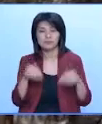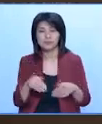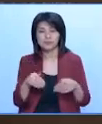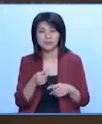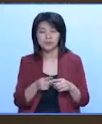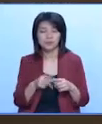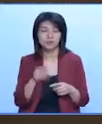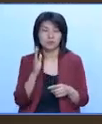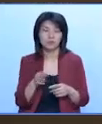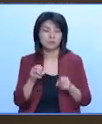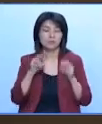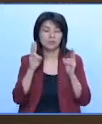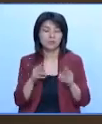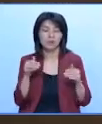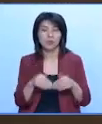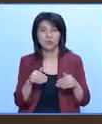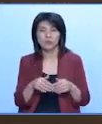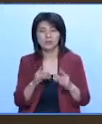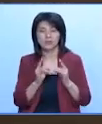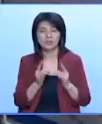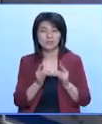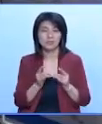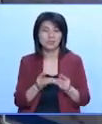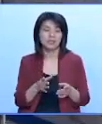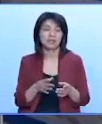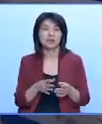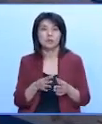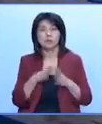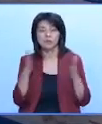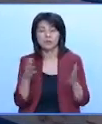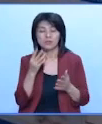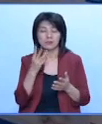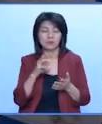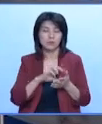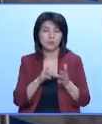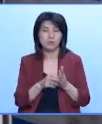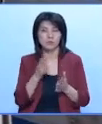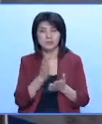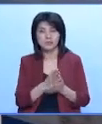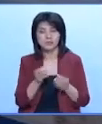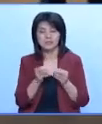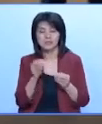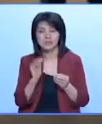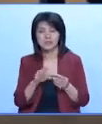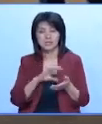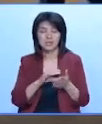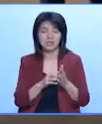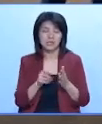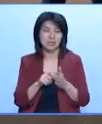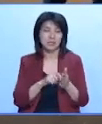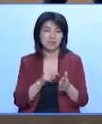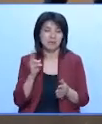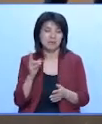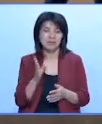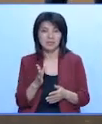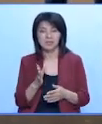планируется запустить специализированный колледж-интернат Олимпийского резерва. Площадь трех корпусов составляет около 10 тысяч квадратных метров и значительно превышает потребность